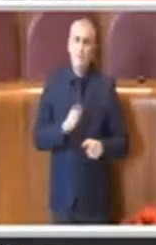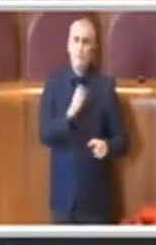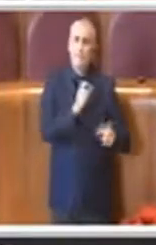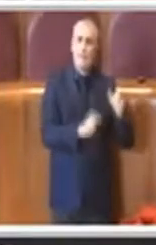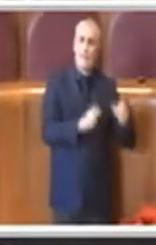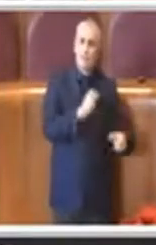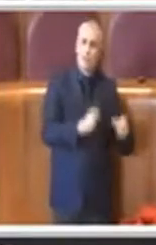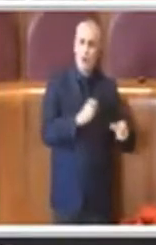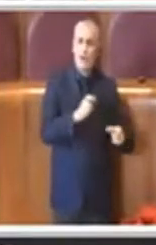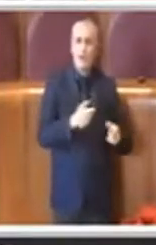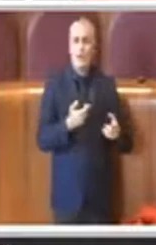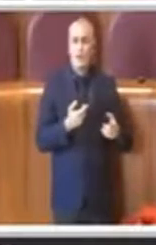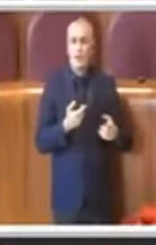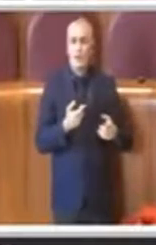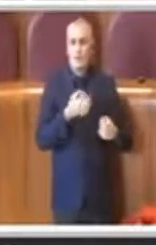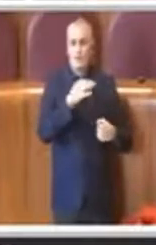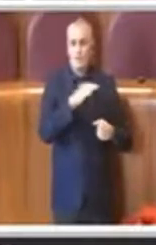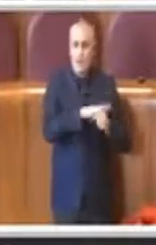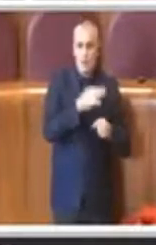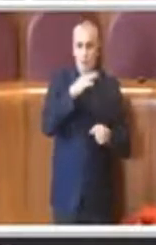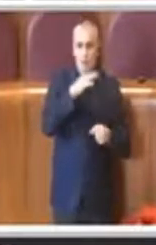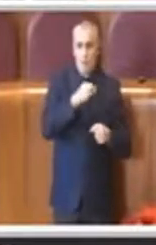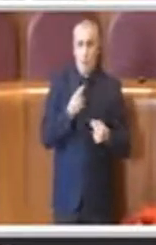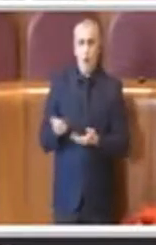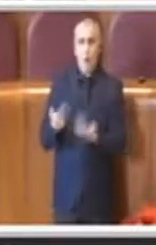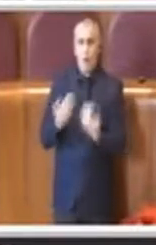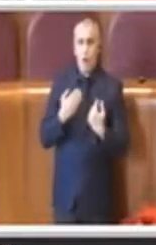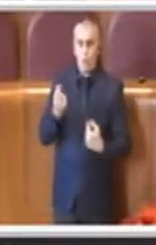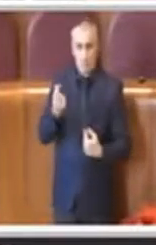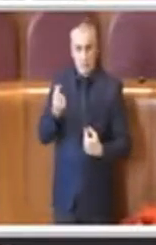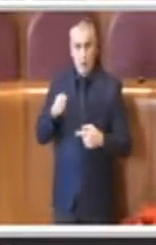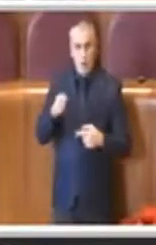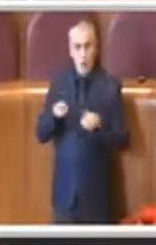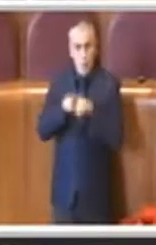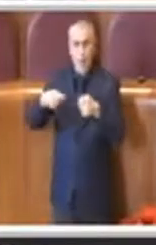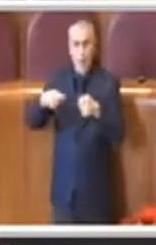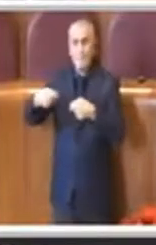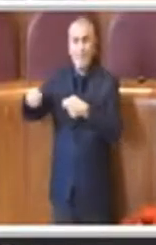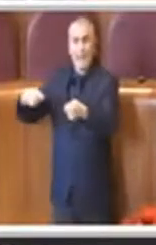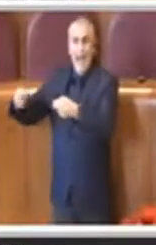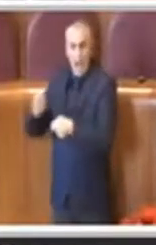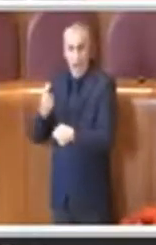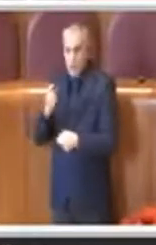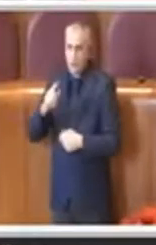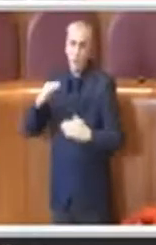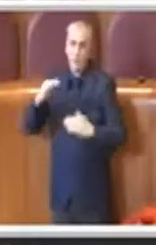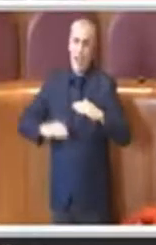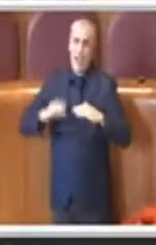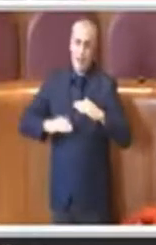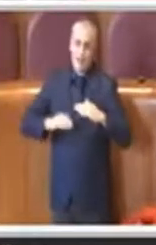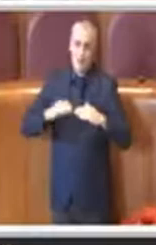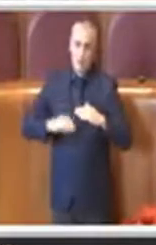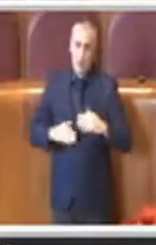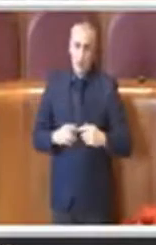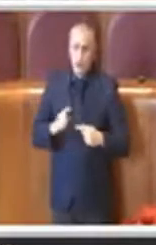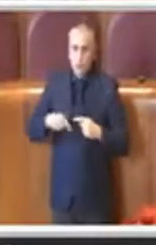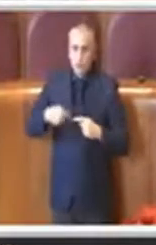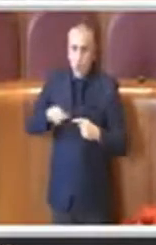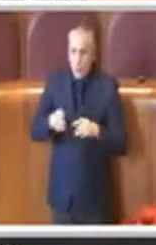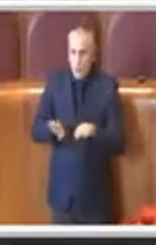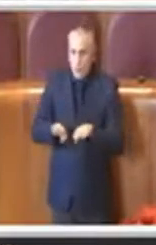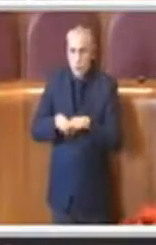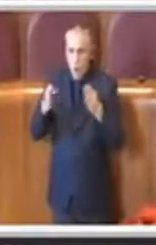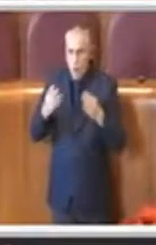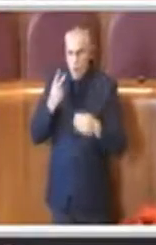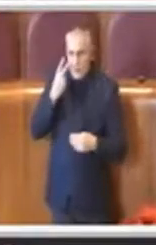case ad un prezzo più basso rispetto a quello di mercato. E quando questo viene sovvertito da comportamenti,